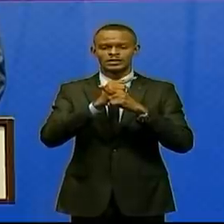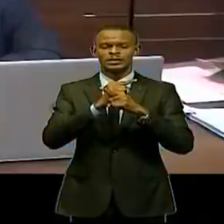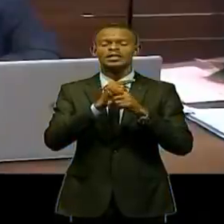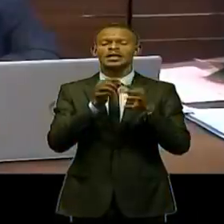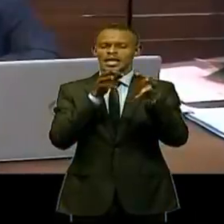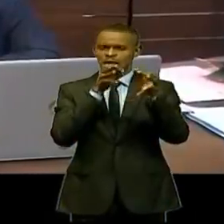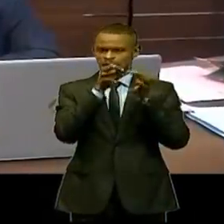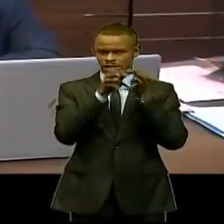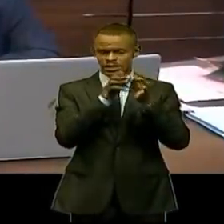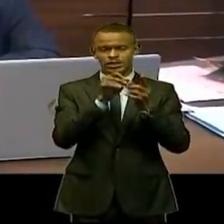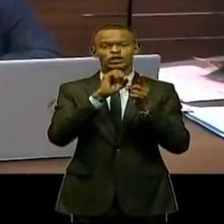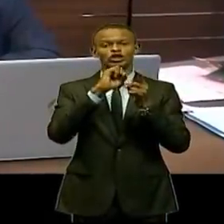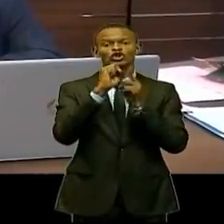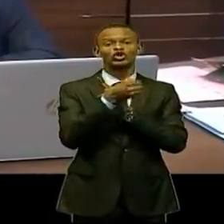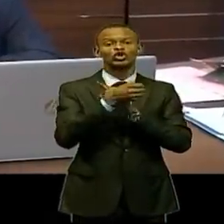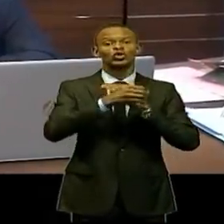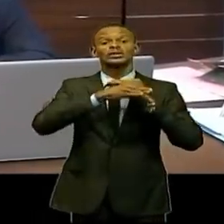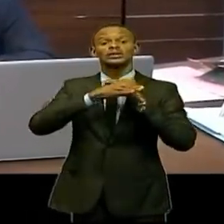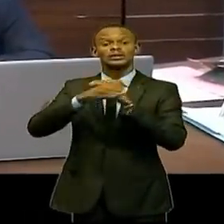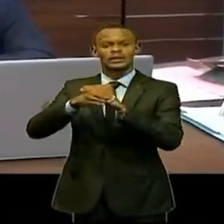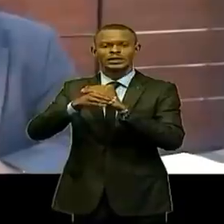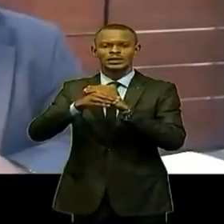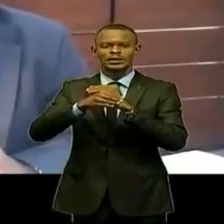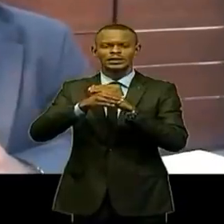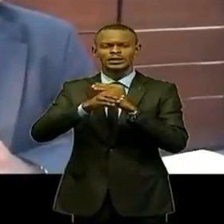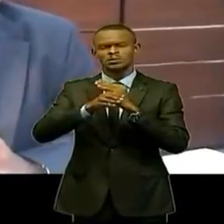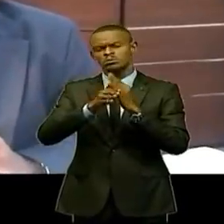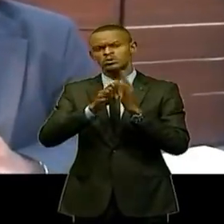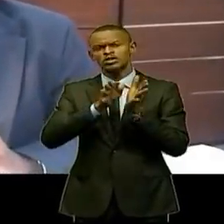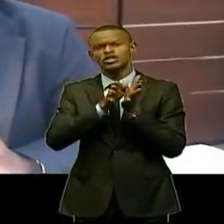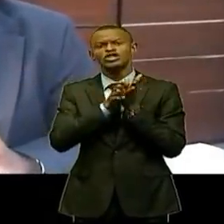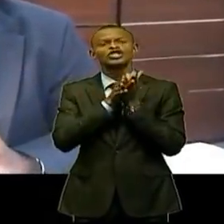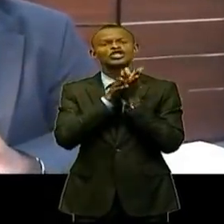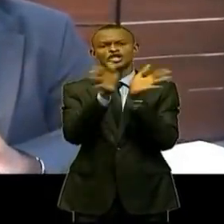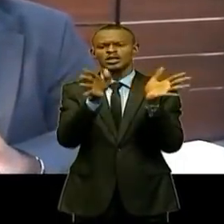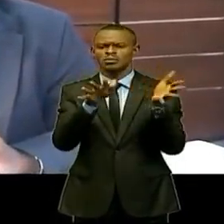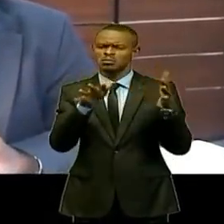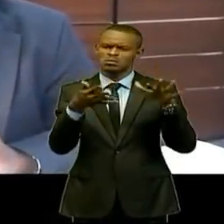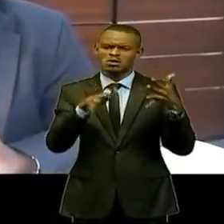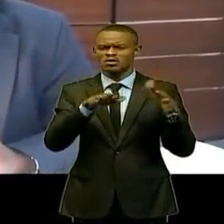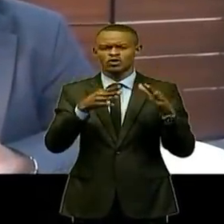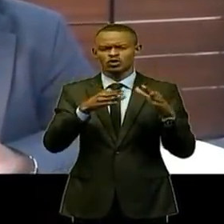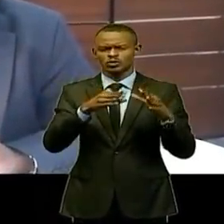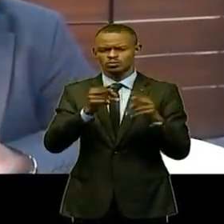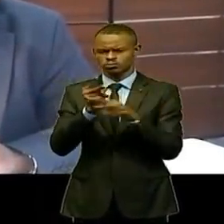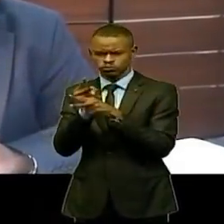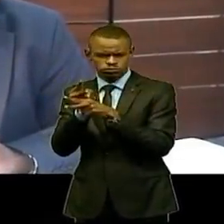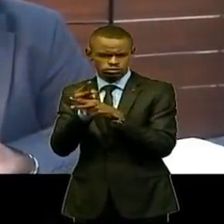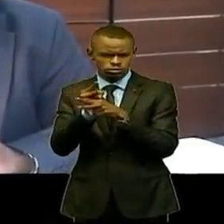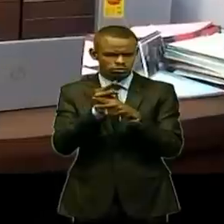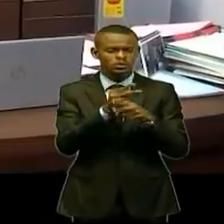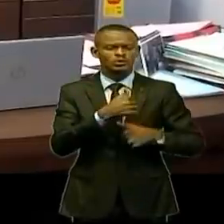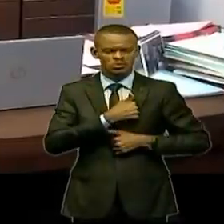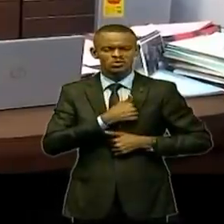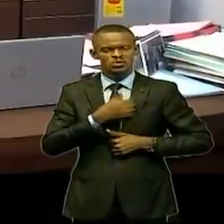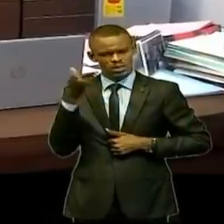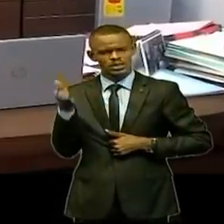situation sécuritaire qui demeure globalement sous contrôle des forces de défense et de